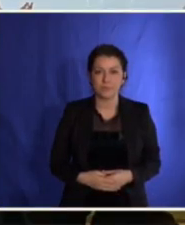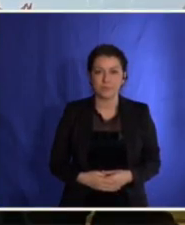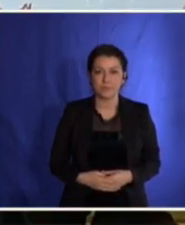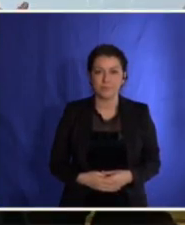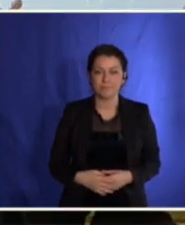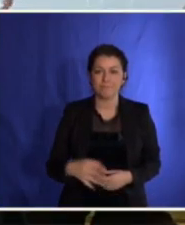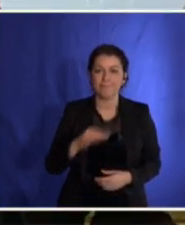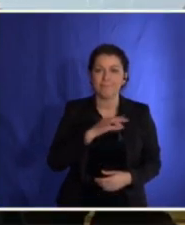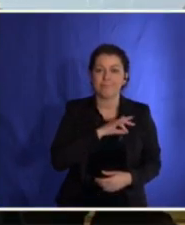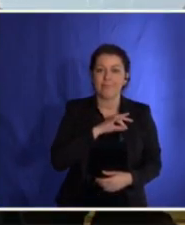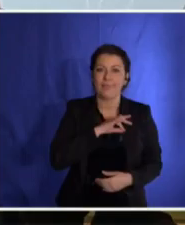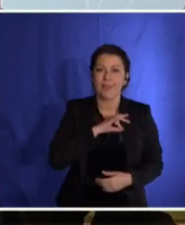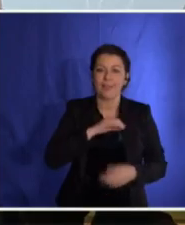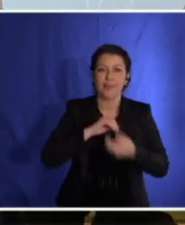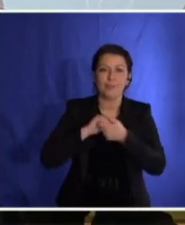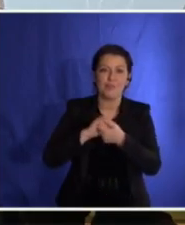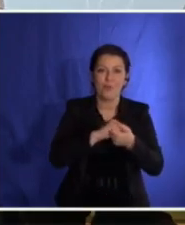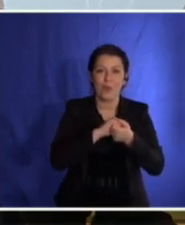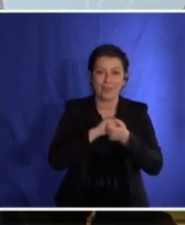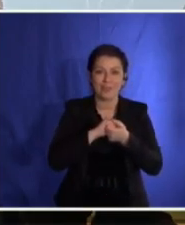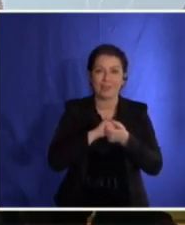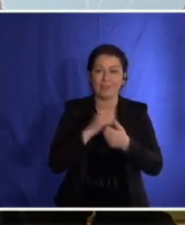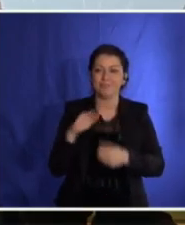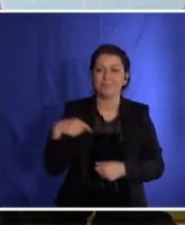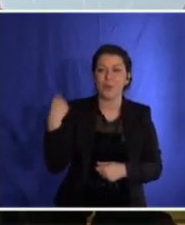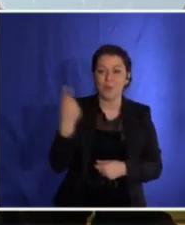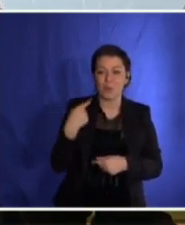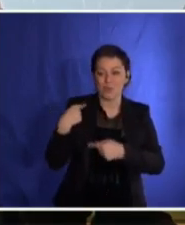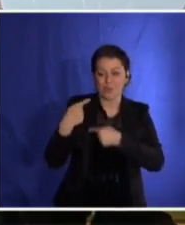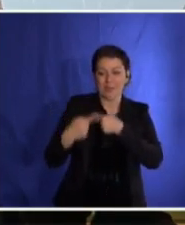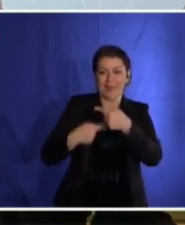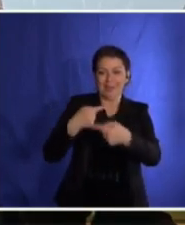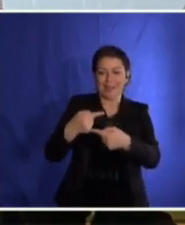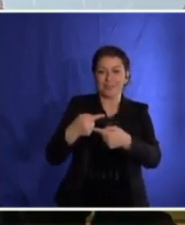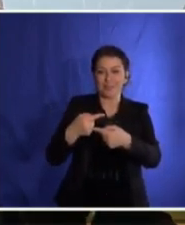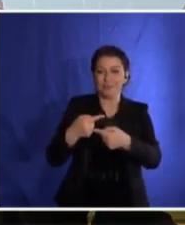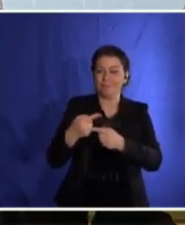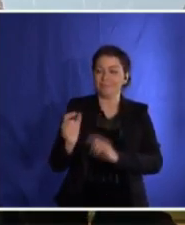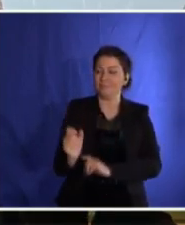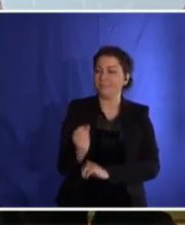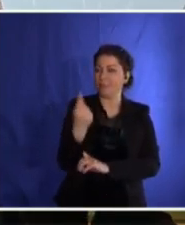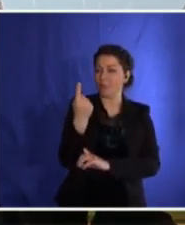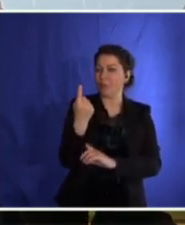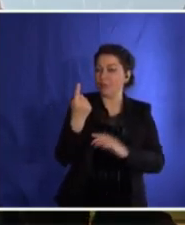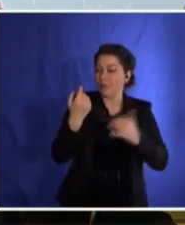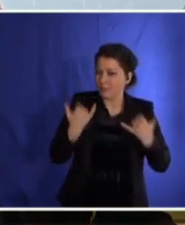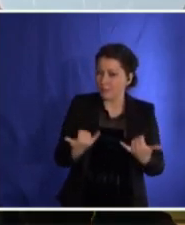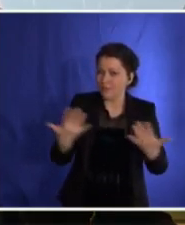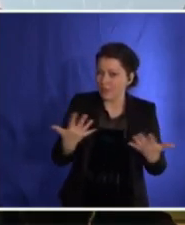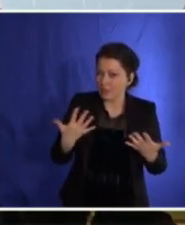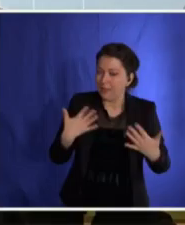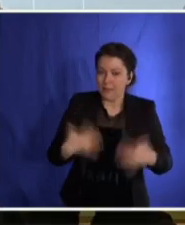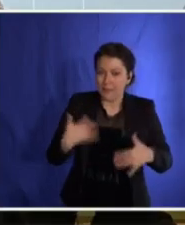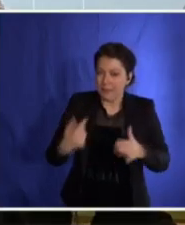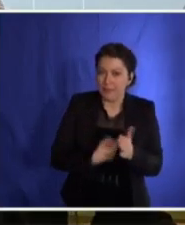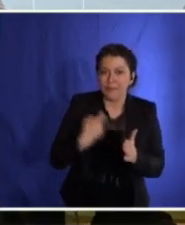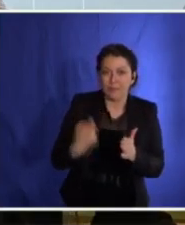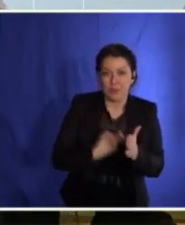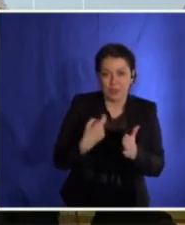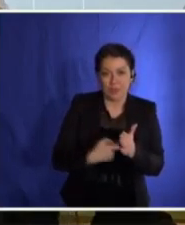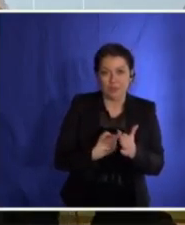Liebe Freunde, unsere Generation ist besonders gefordert, weil die